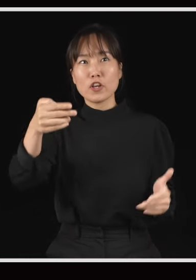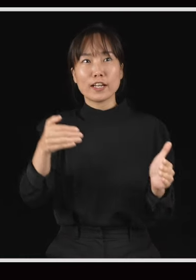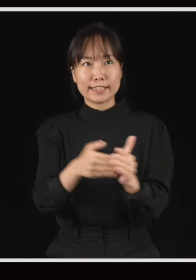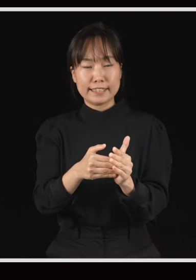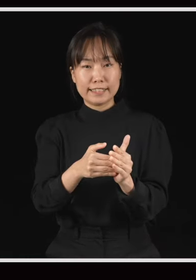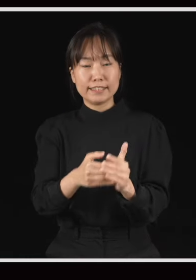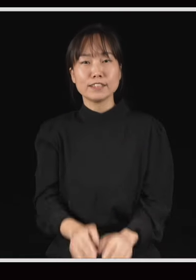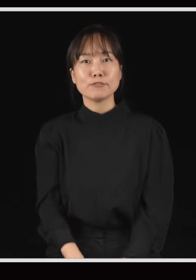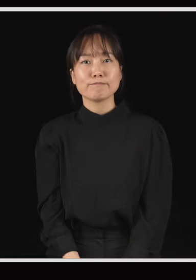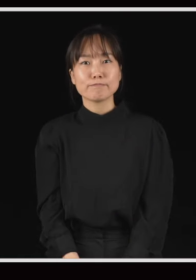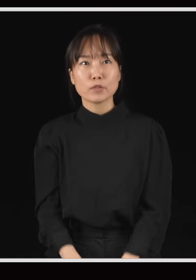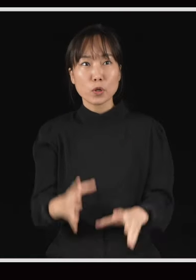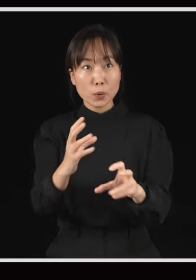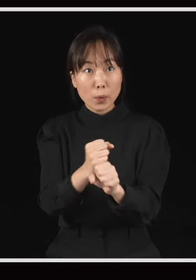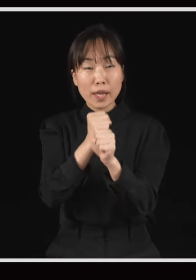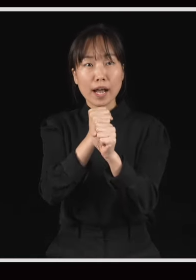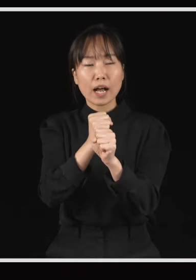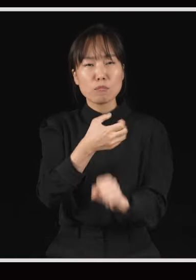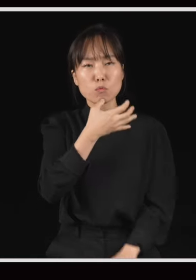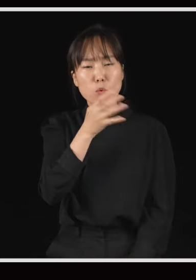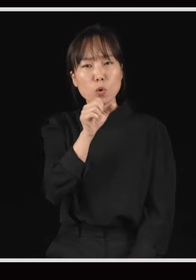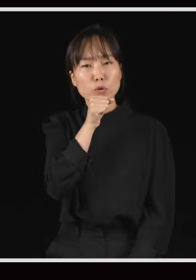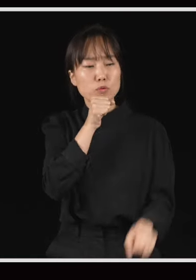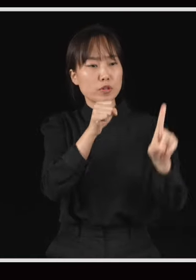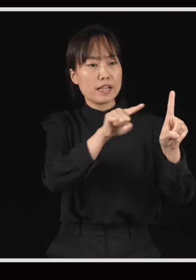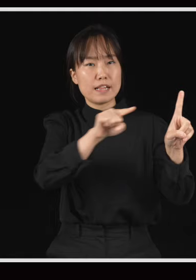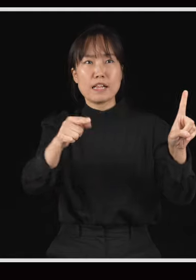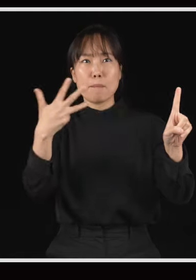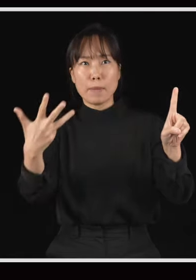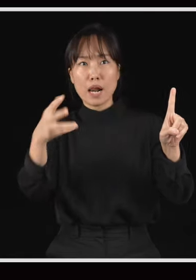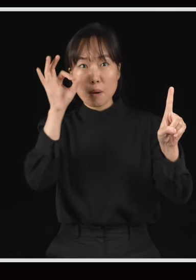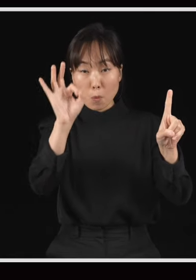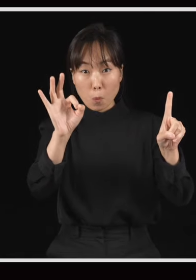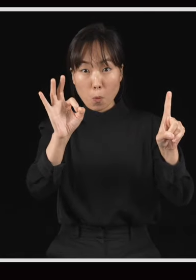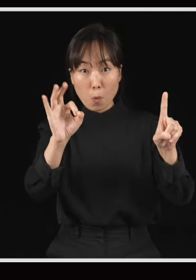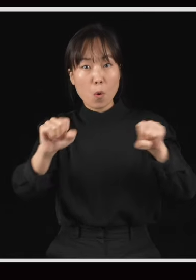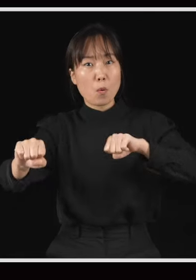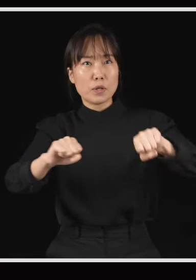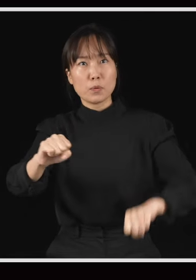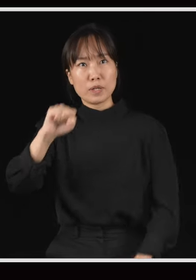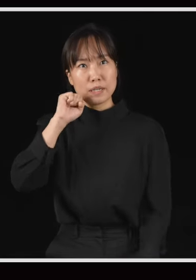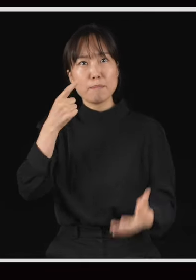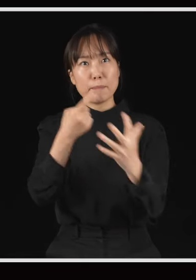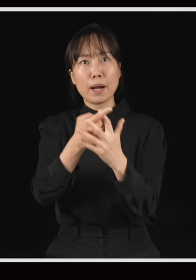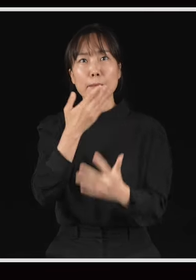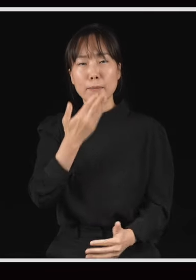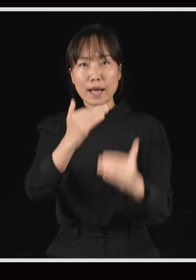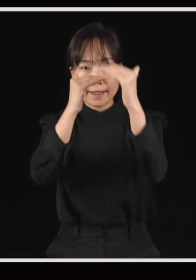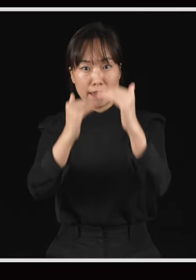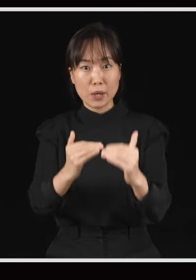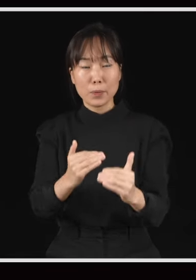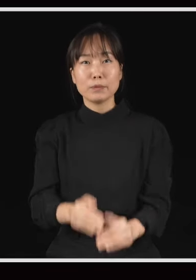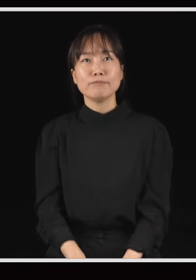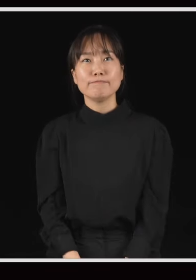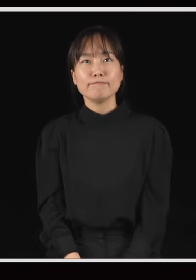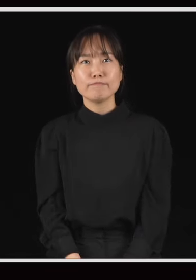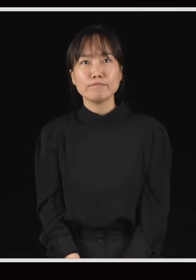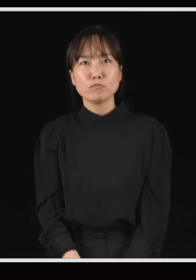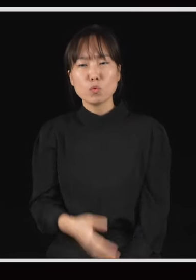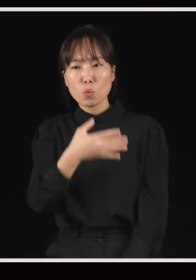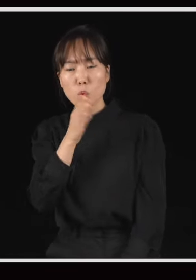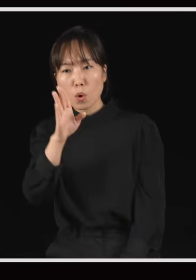결론적으로는 노쇠 정도가 그리고 노화 정도가 그 사람의 기능 상태를 따라간다라는 것을 얘기를 하는 겁니다.